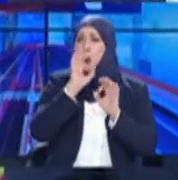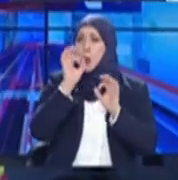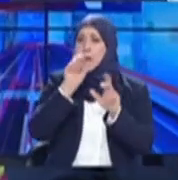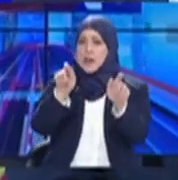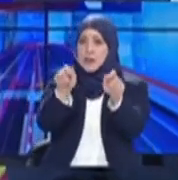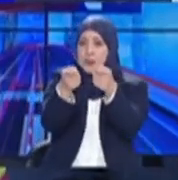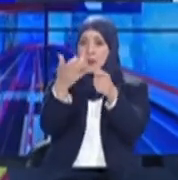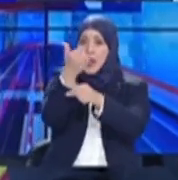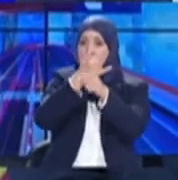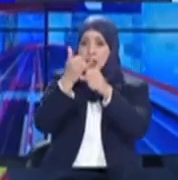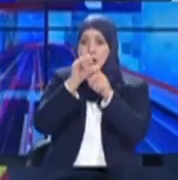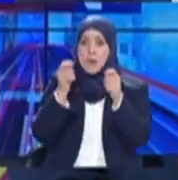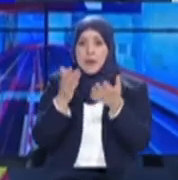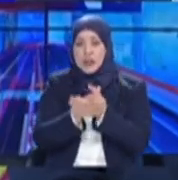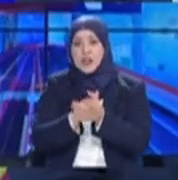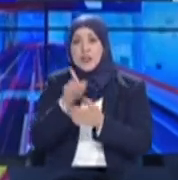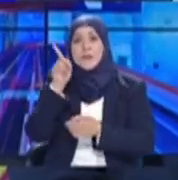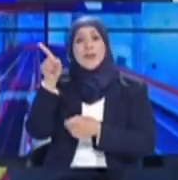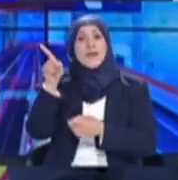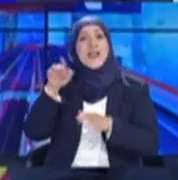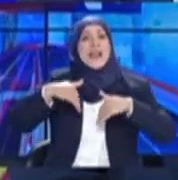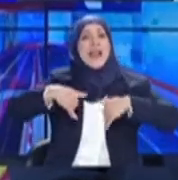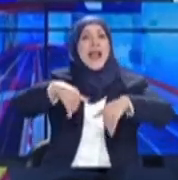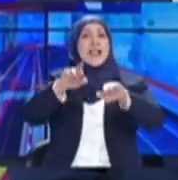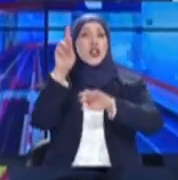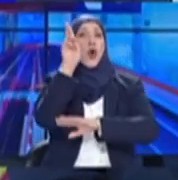بروسيا الناس